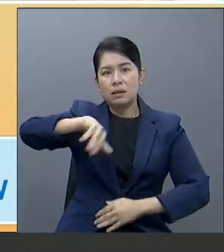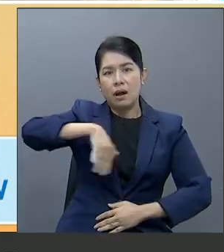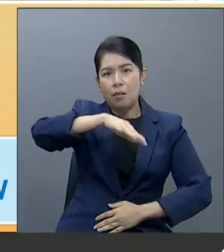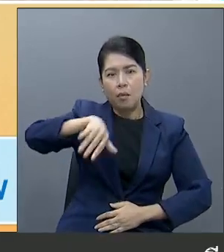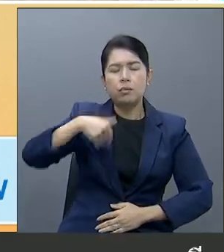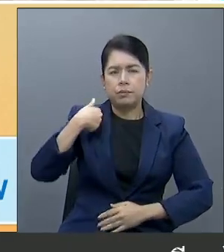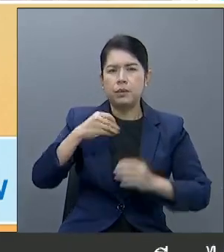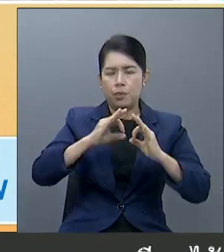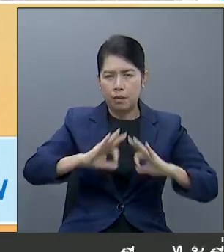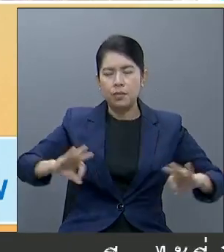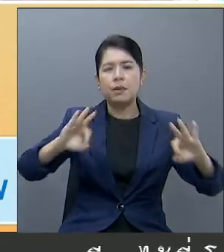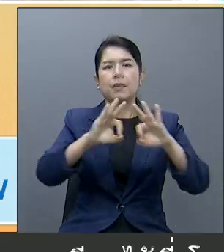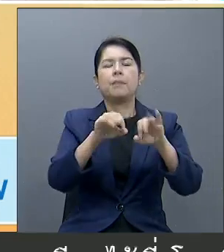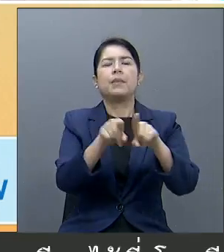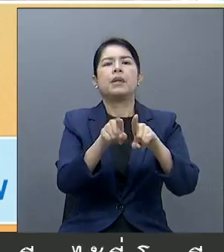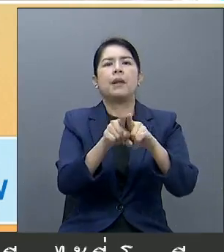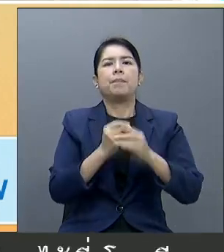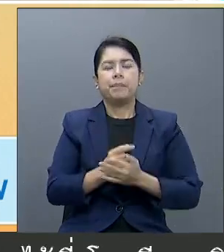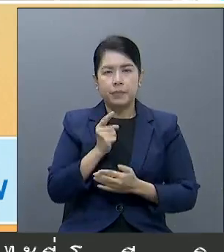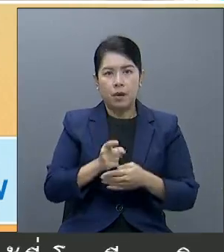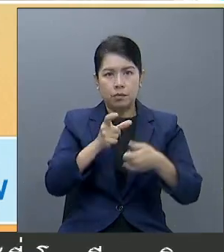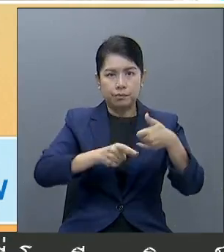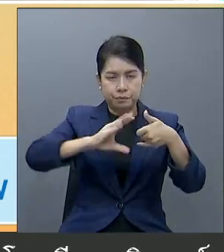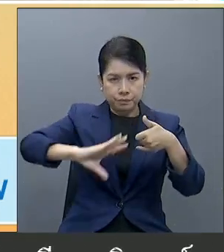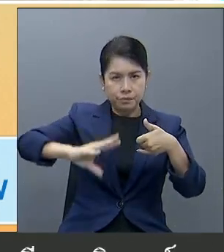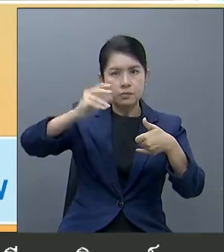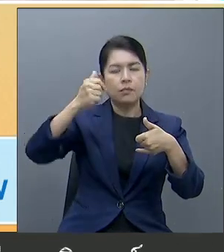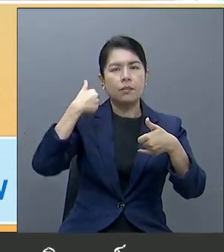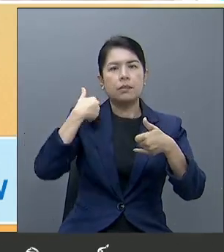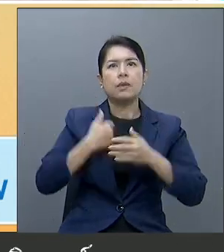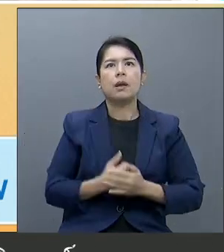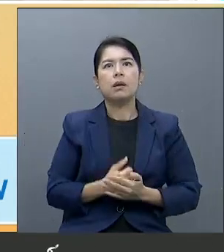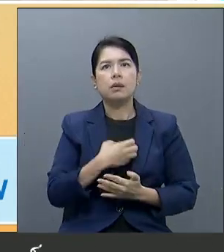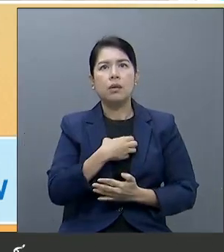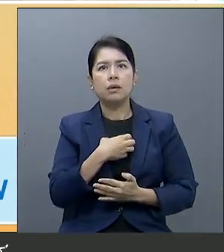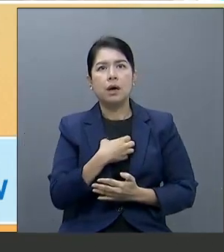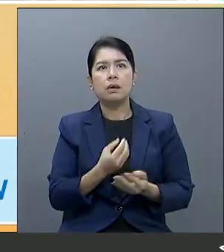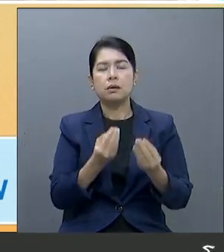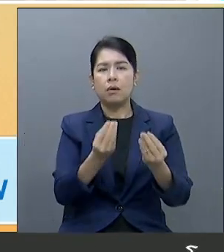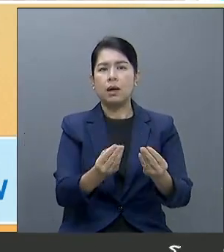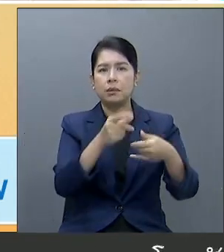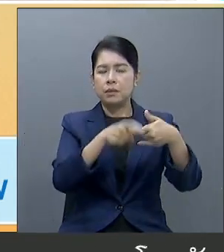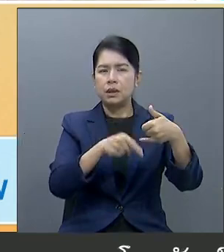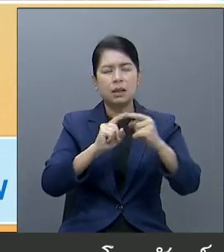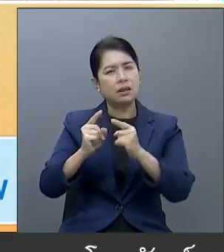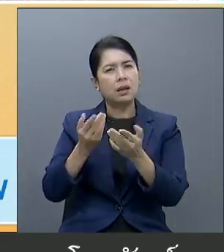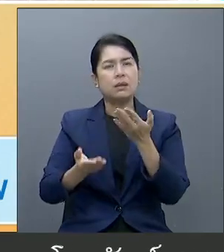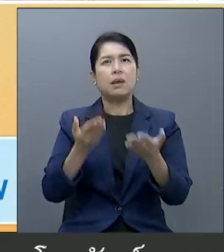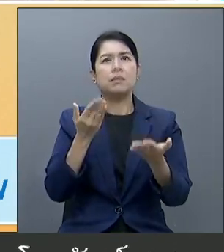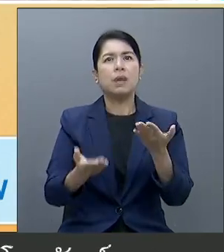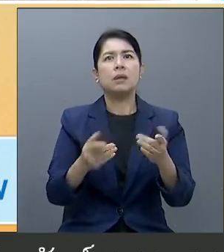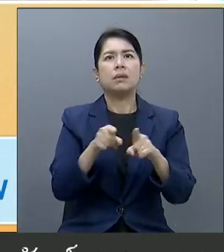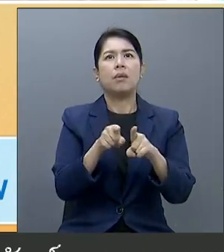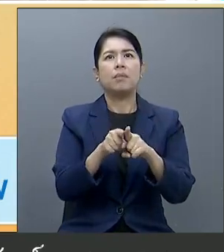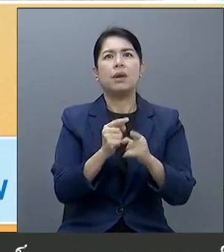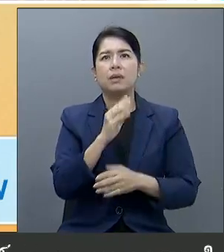คัญของประเทศนะคะเราจะต้องให้เขาเติบโตอย่างมีคุณภาพเพราะฉะนั้นเนี่ยเราก็อยากเห็นอินฟลูเอนเซอร์อย่างเงี้ยค่ะอย่างทางนี้ก็เป็นอินฟลู